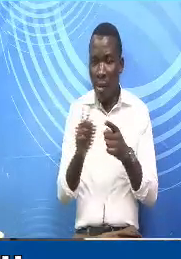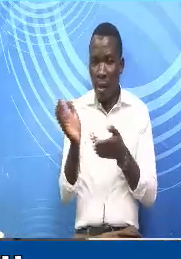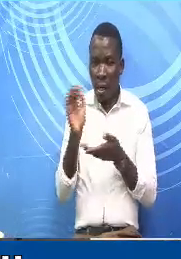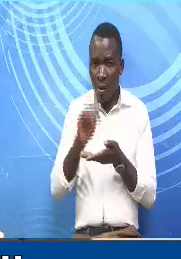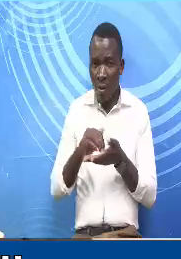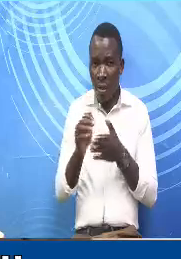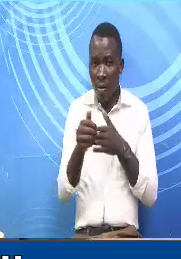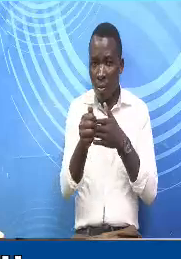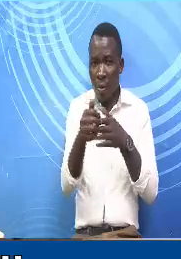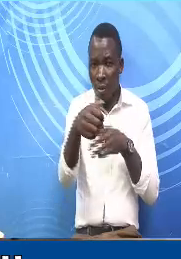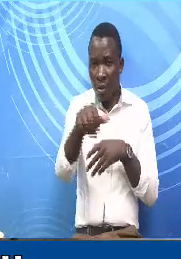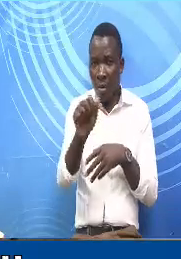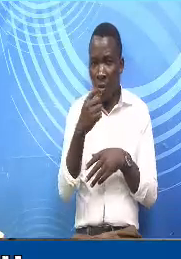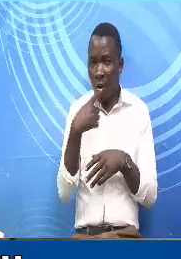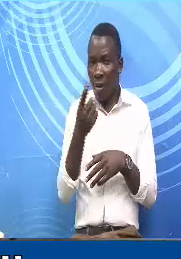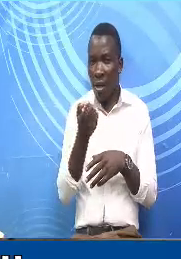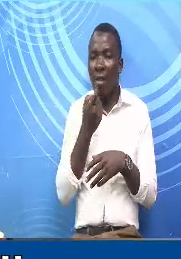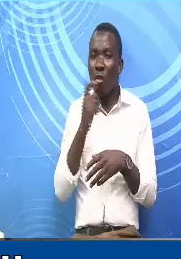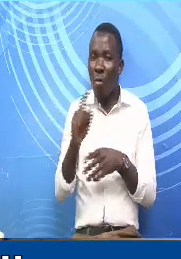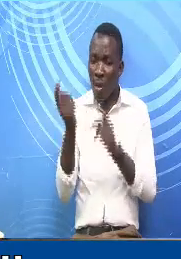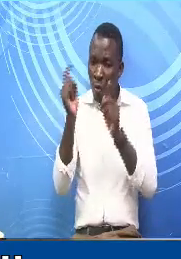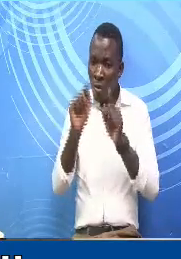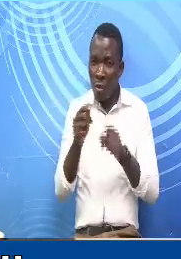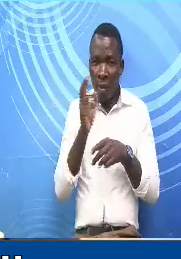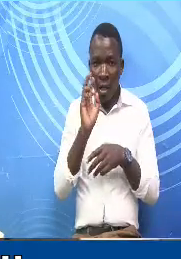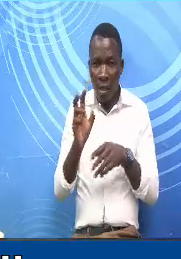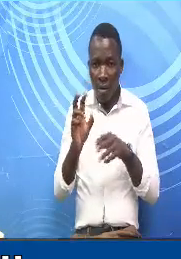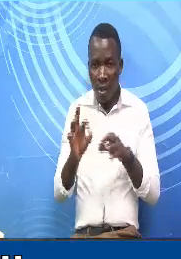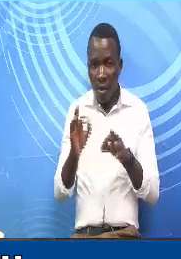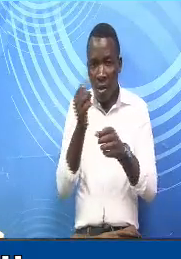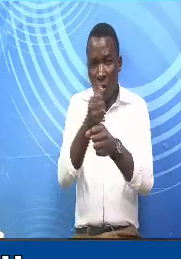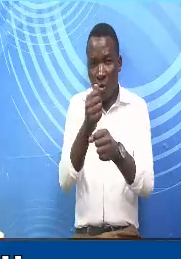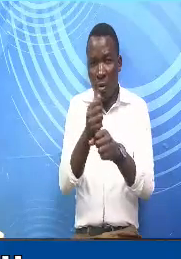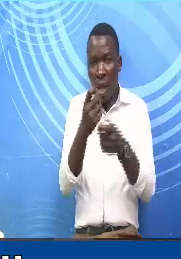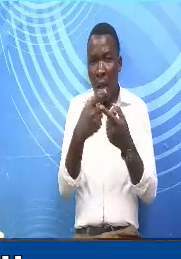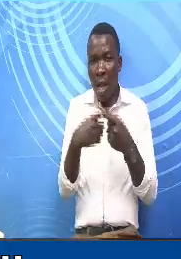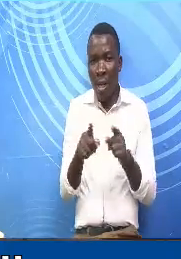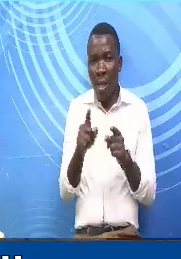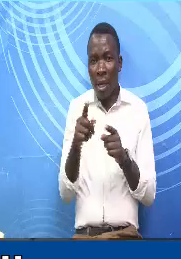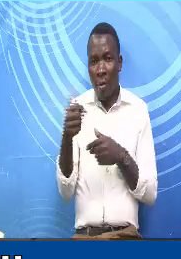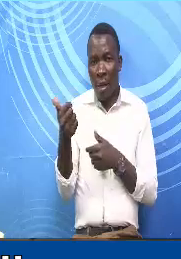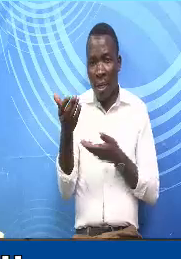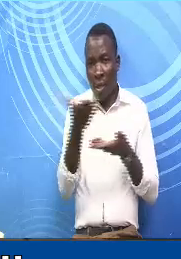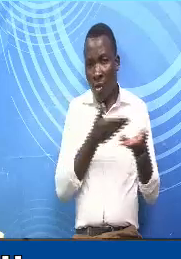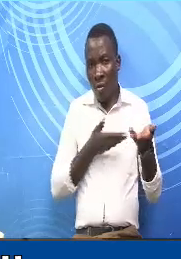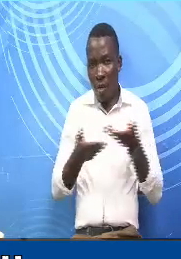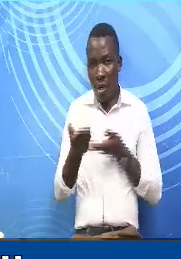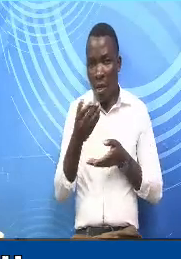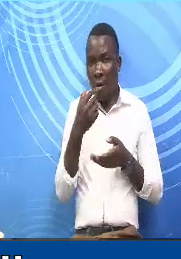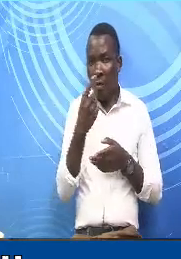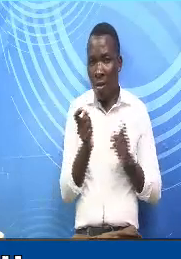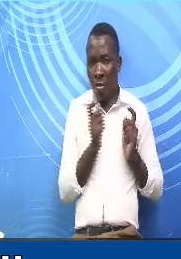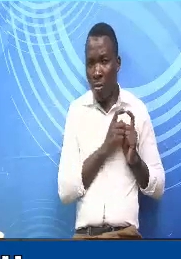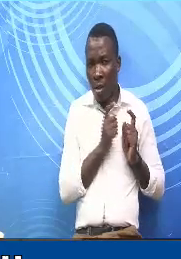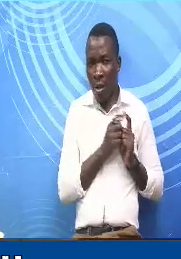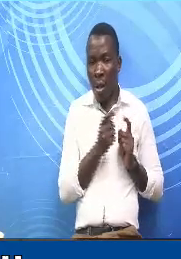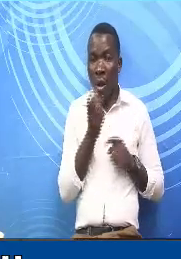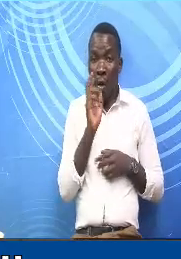ubuyobozi nabwo bukavuga ko agomba kubugana bakareba igikorwa gusa abandi iyo muganiriye bavuga ko bibabaje kubona umuntu